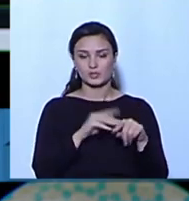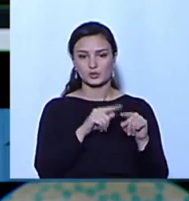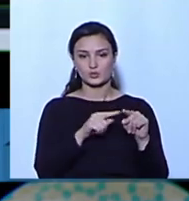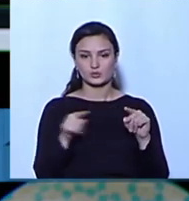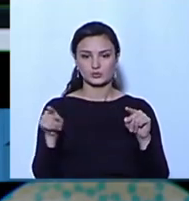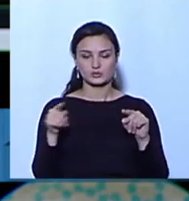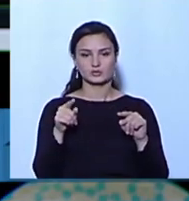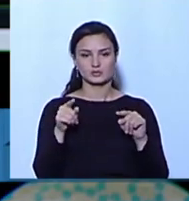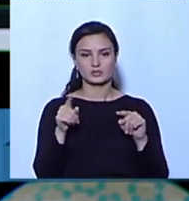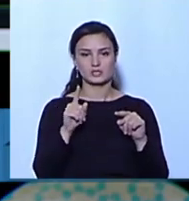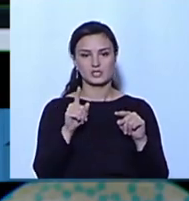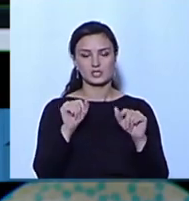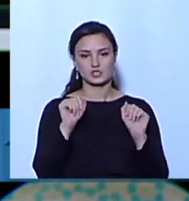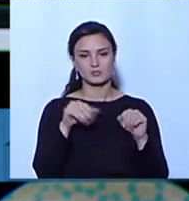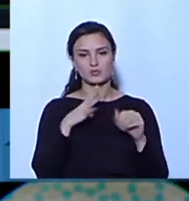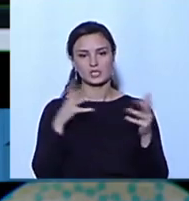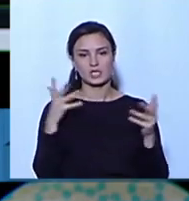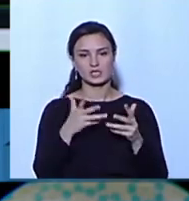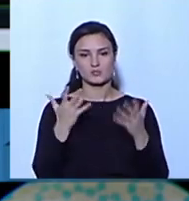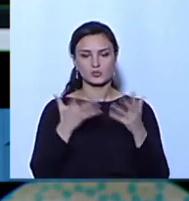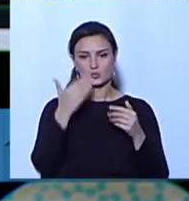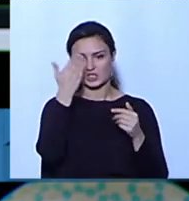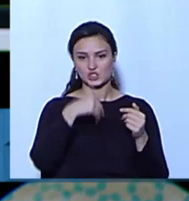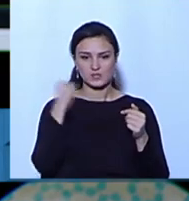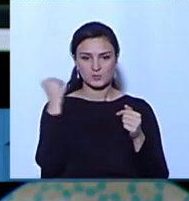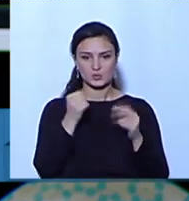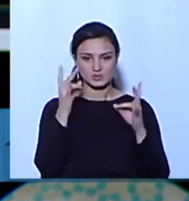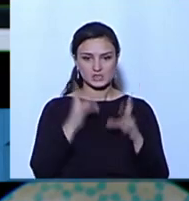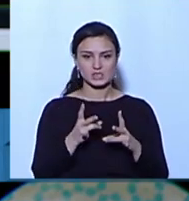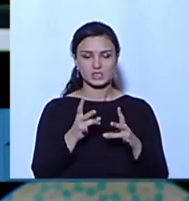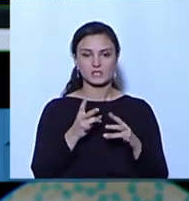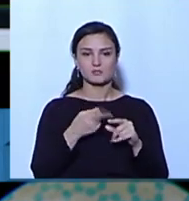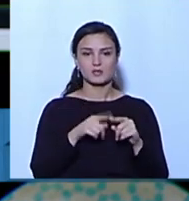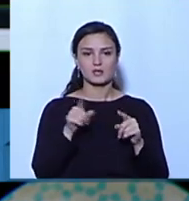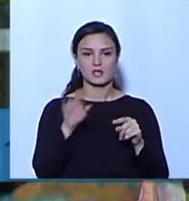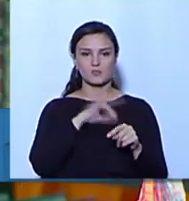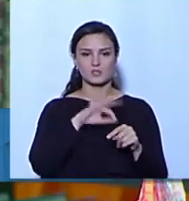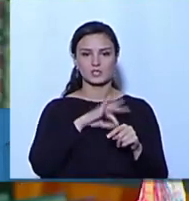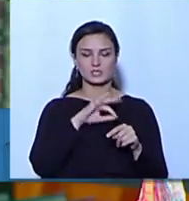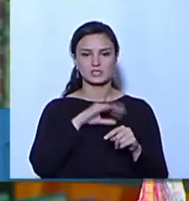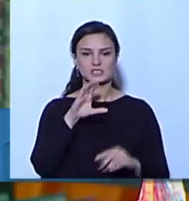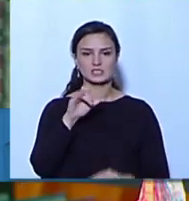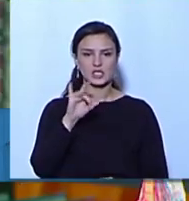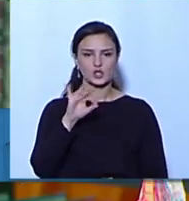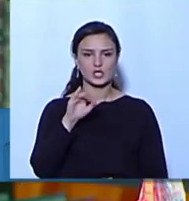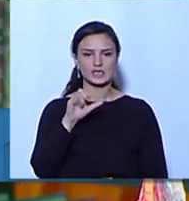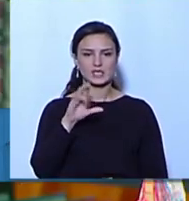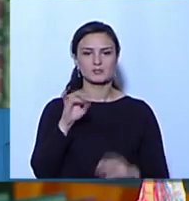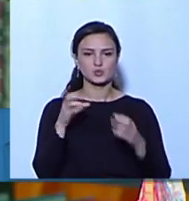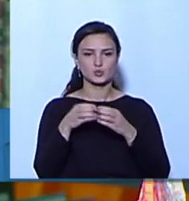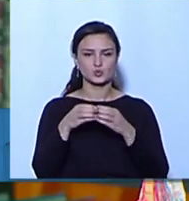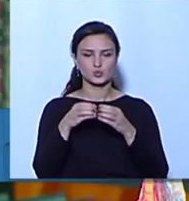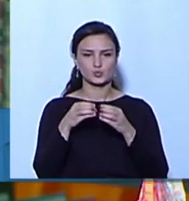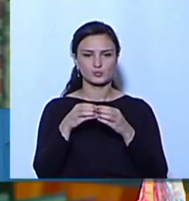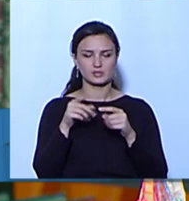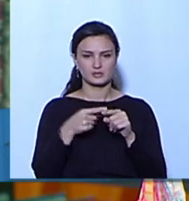გარკვეული ეფექტურობით ეს იქნება ანთებითი თუ ისემიური დაზიანება, გამოიყენება სტეროიდები, ხა ესეთი ჯგუფია,